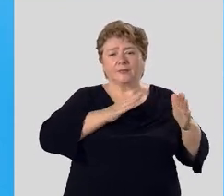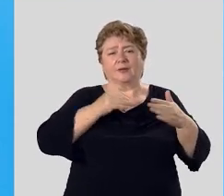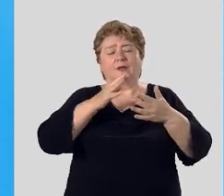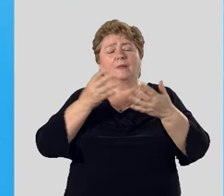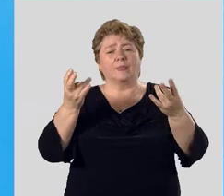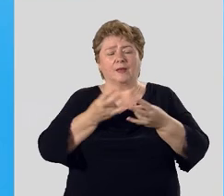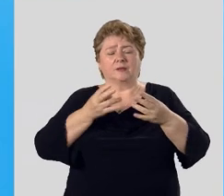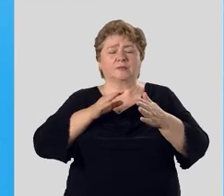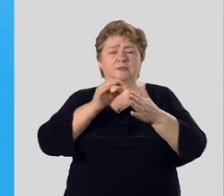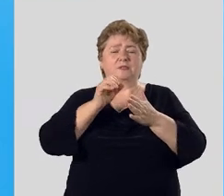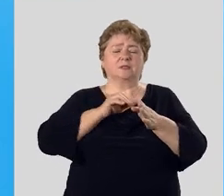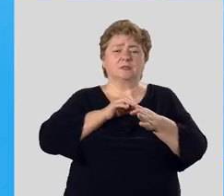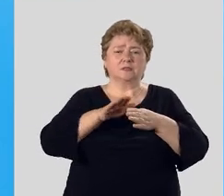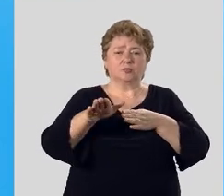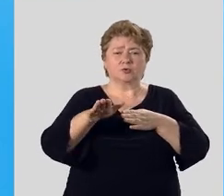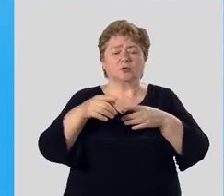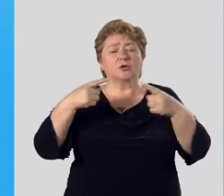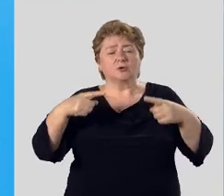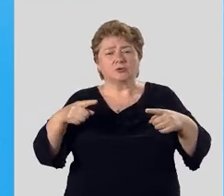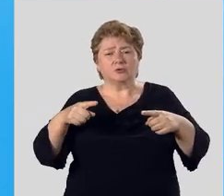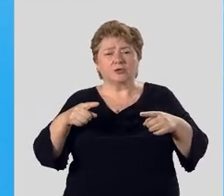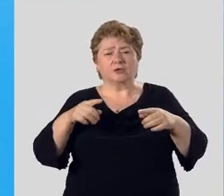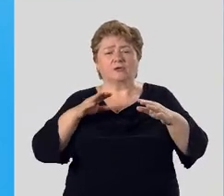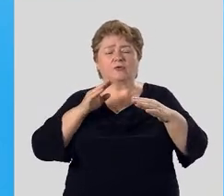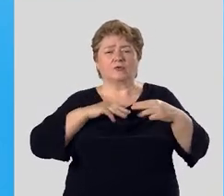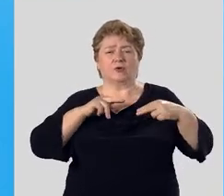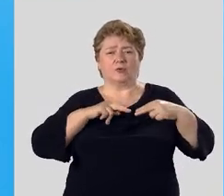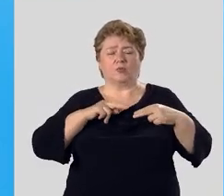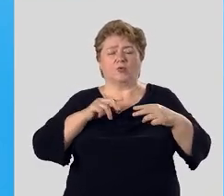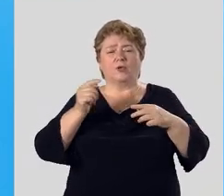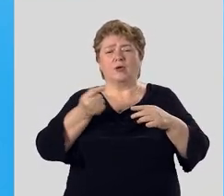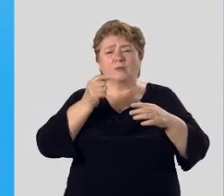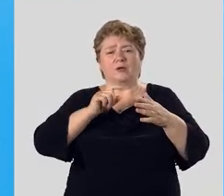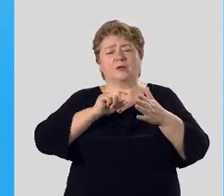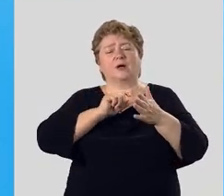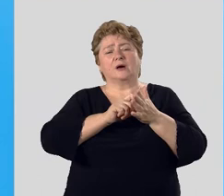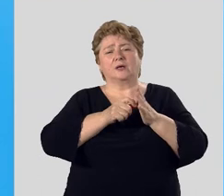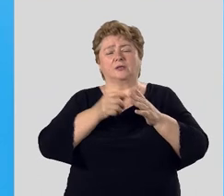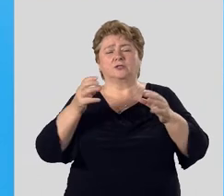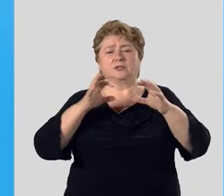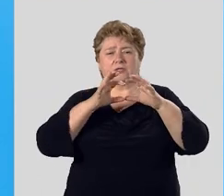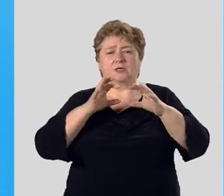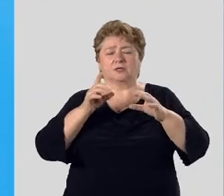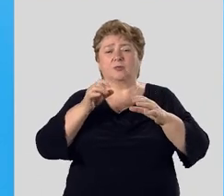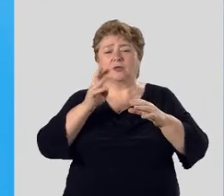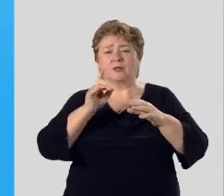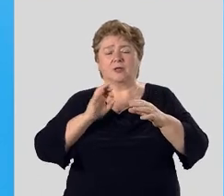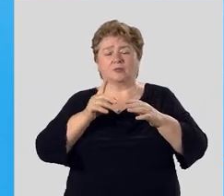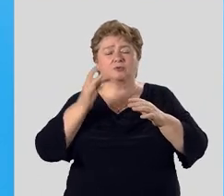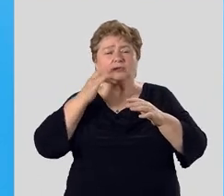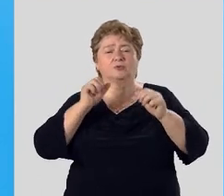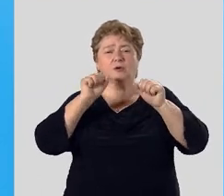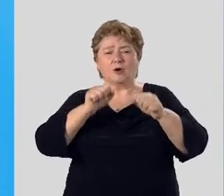надобности используются. Иные функции выполняют мелкоклеточные ядра гипоталамуса. Они